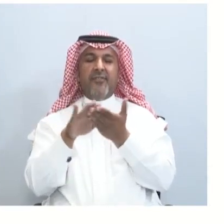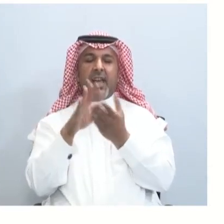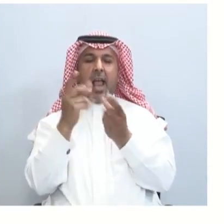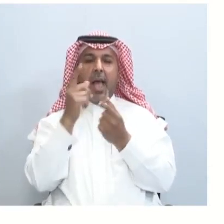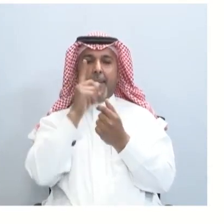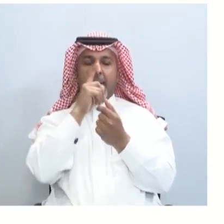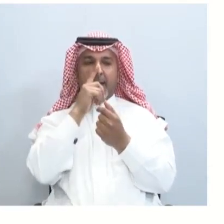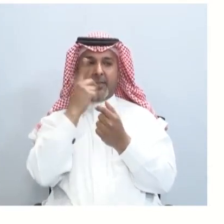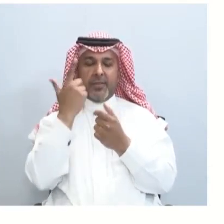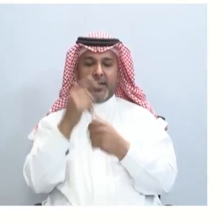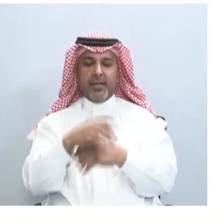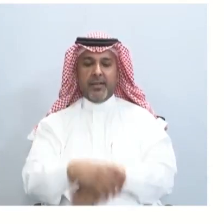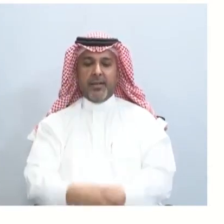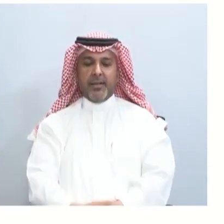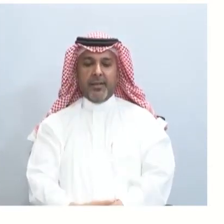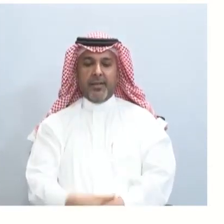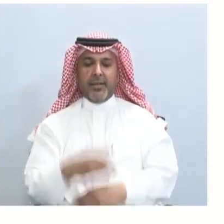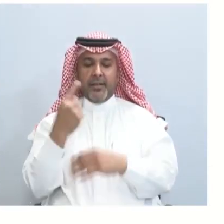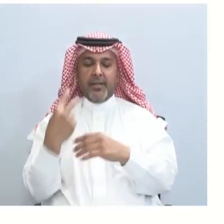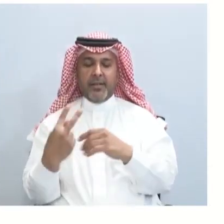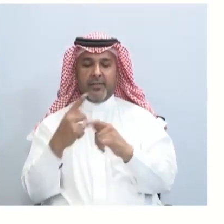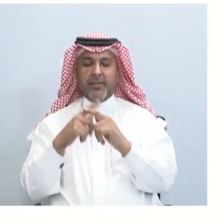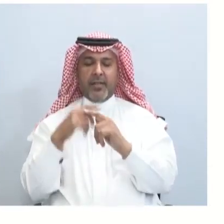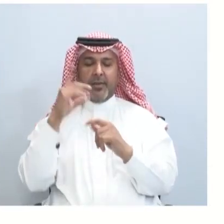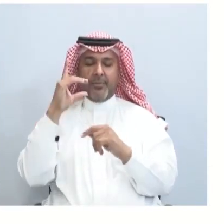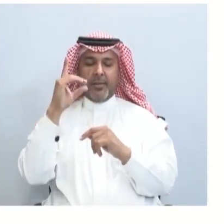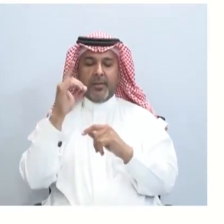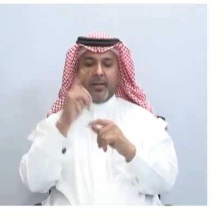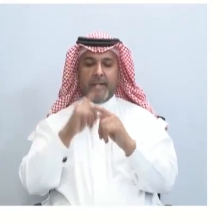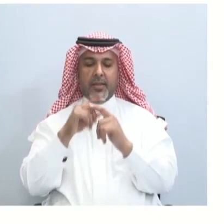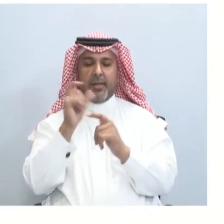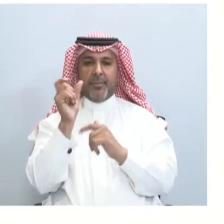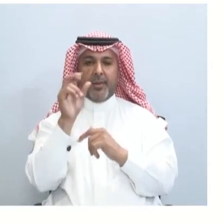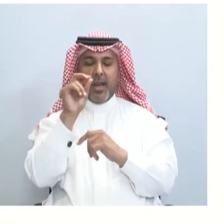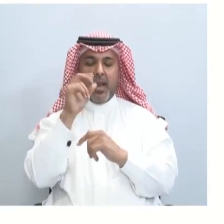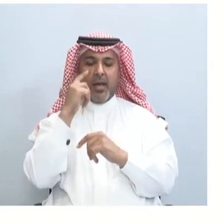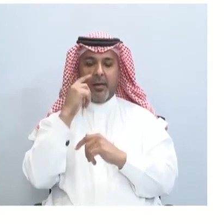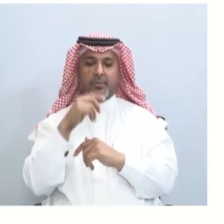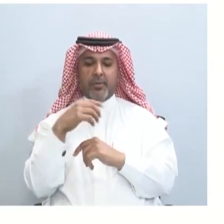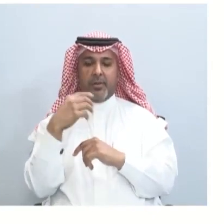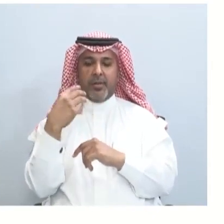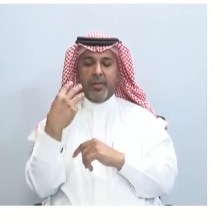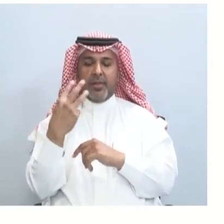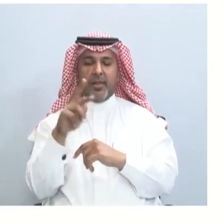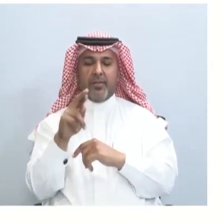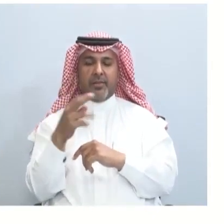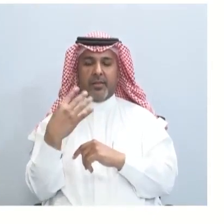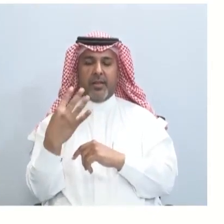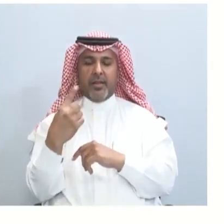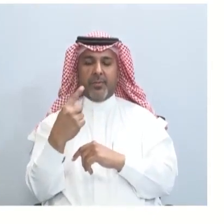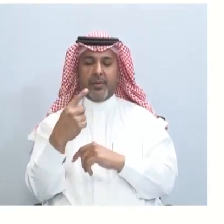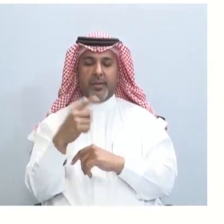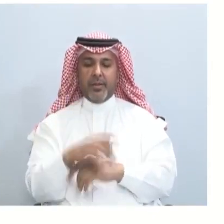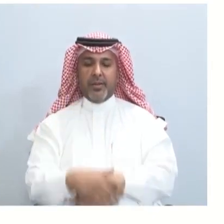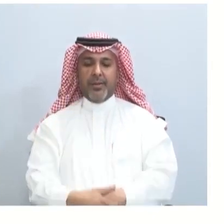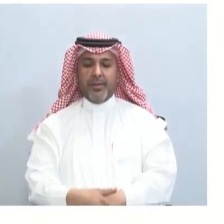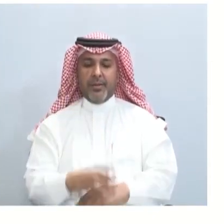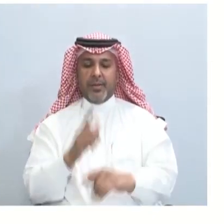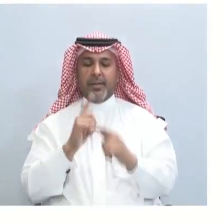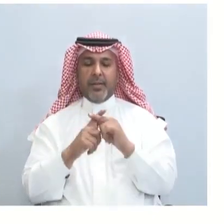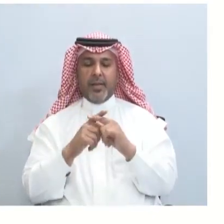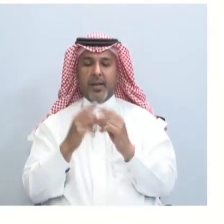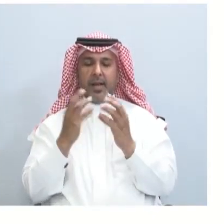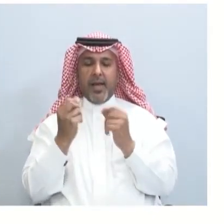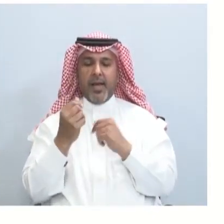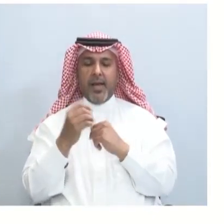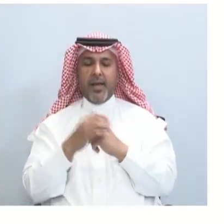هو نصف ضرب طاء ضرب نق للتربيع باعتبار النطاق ثلاثه واربعه عشر بالمئه قيمتها ونصف القطر